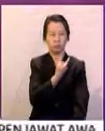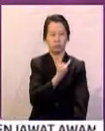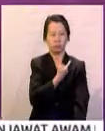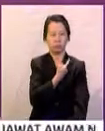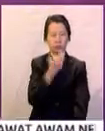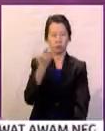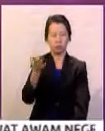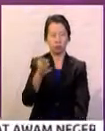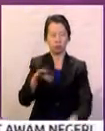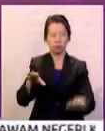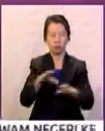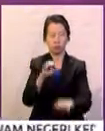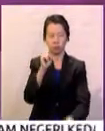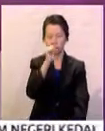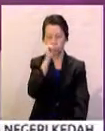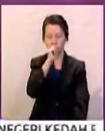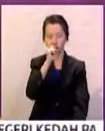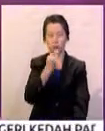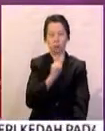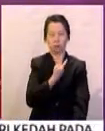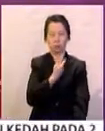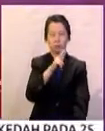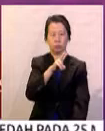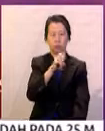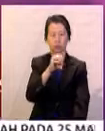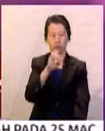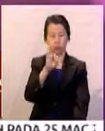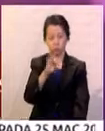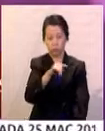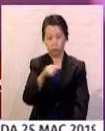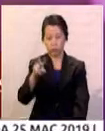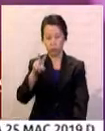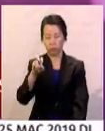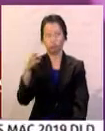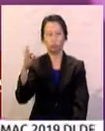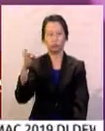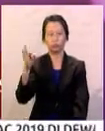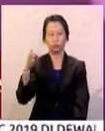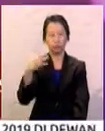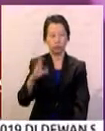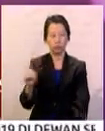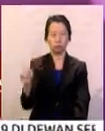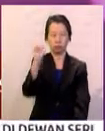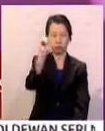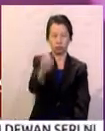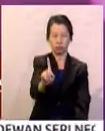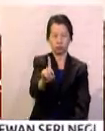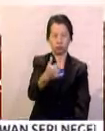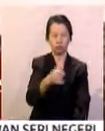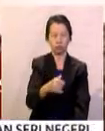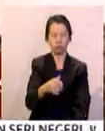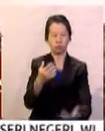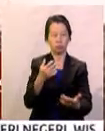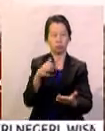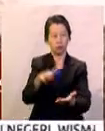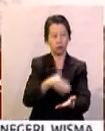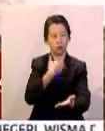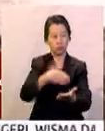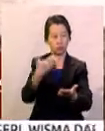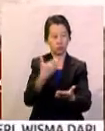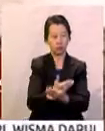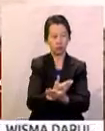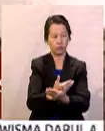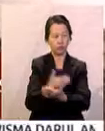Atif menghasilkan single sejak 2009 hingga kini 2019 belum muncul dengan buah tangan terbaru berjudul